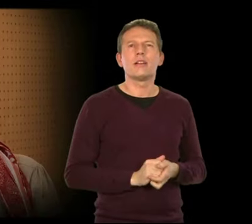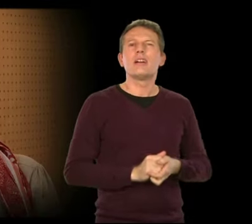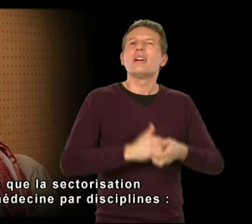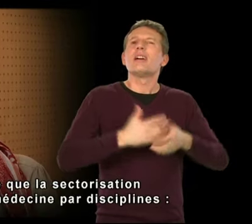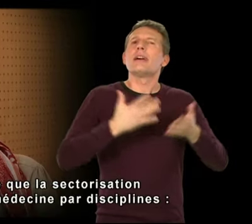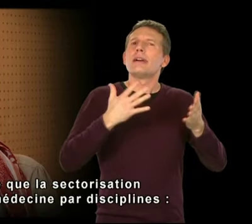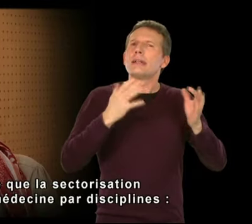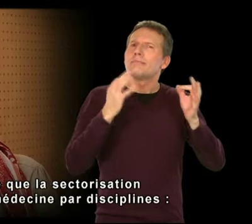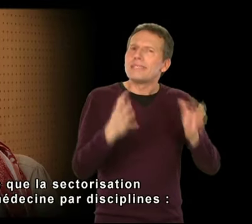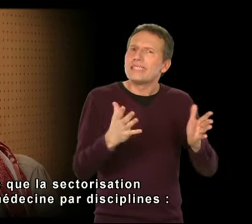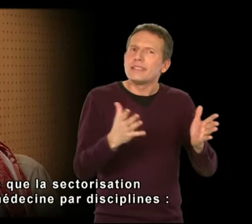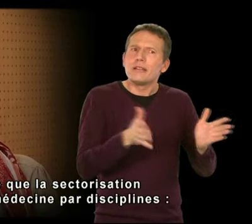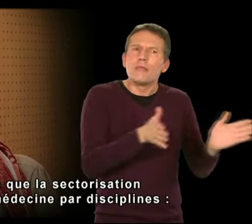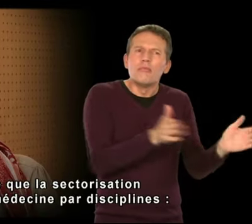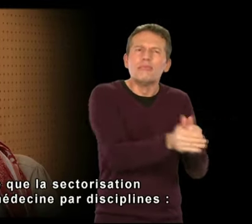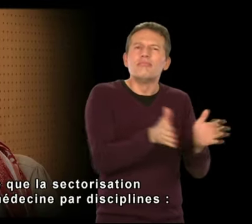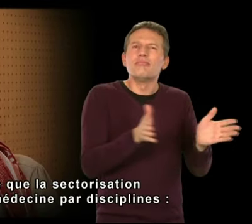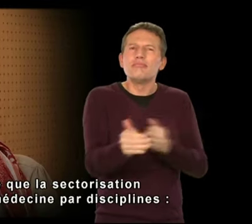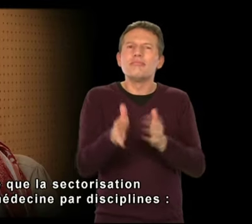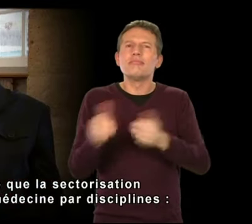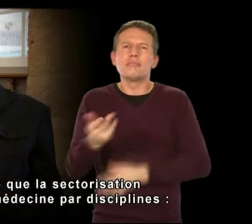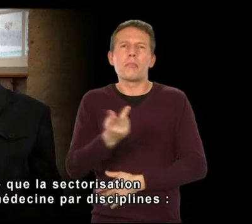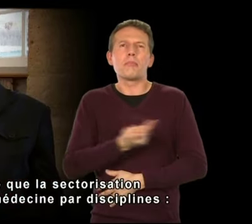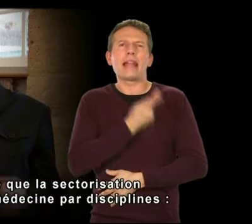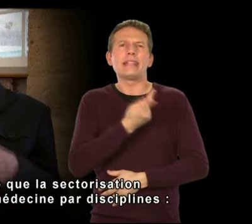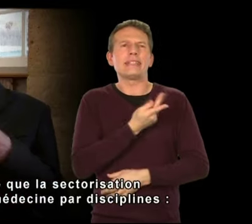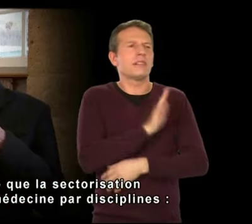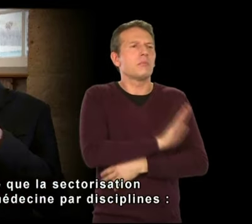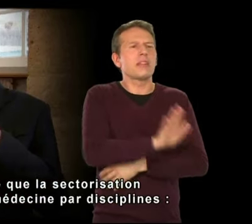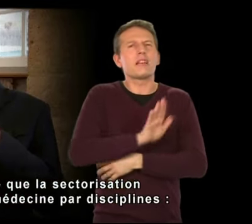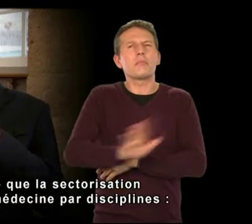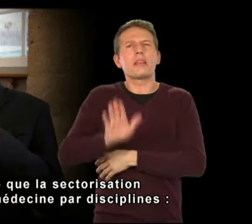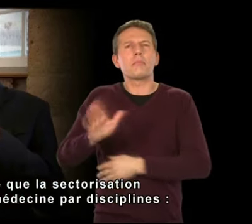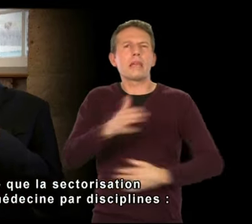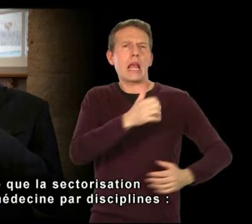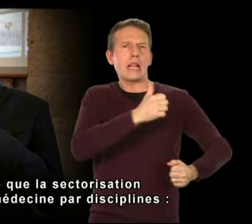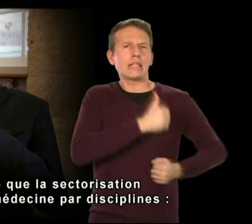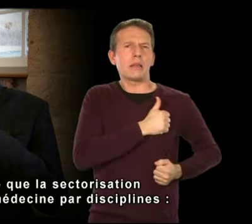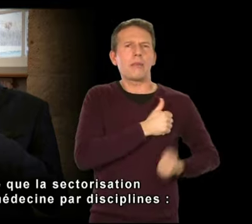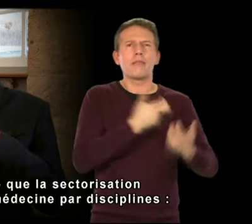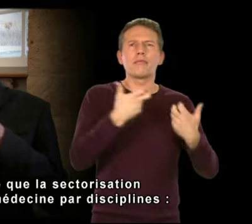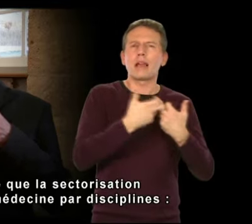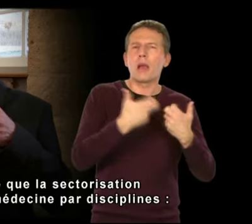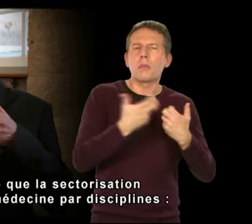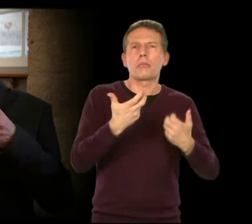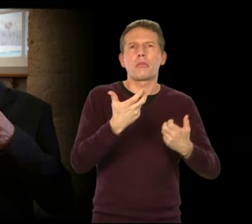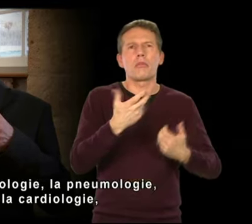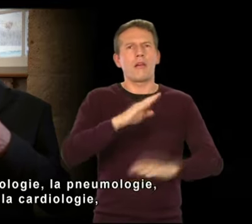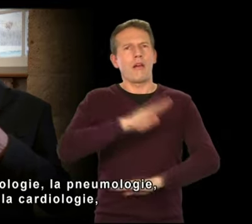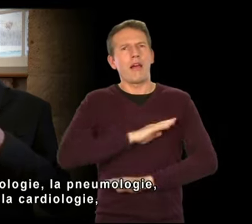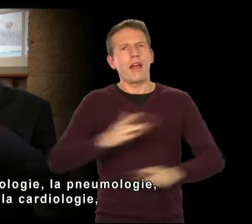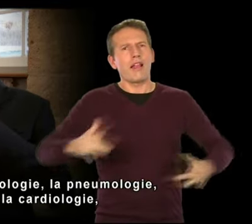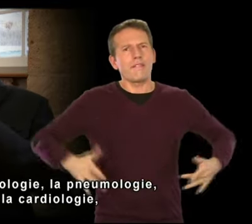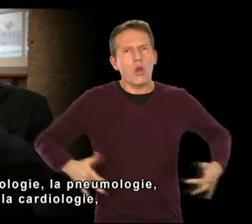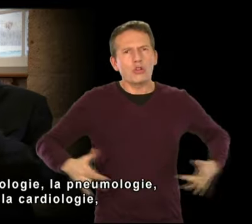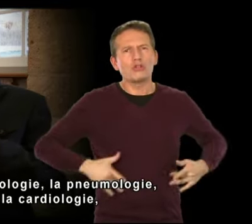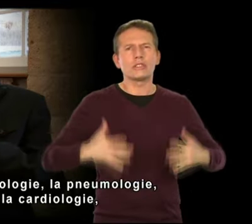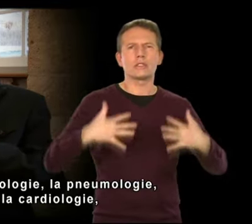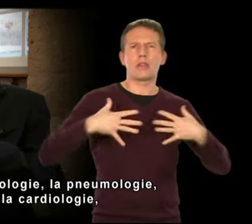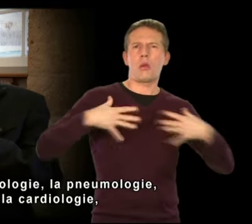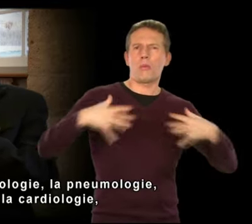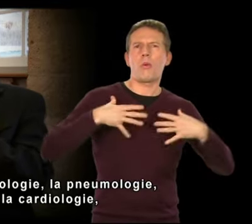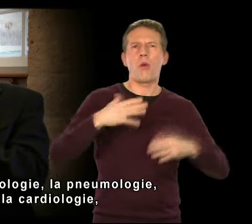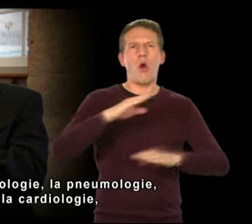pratiques. Est-ce que la sectorisation de notre médecine par discipline, la néphrologie,